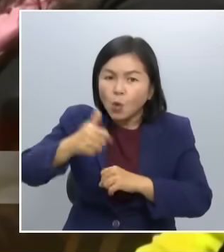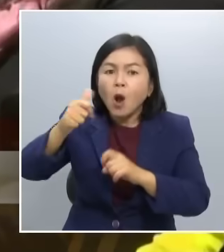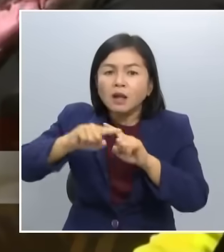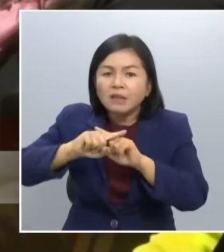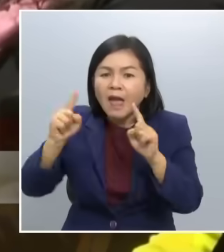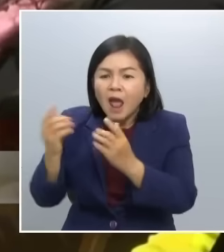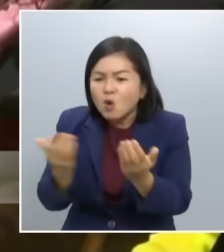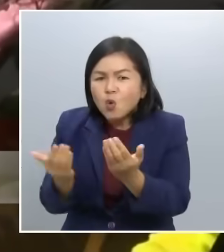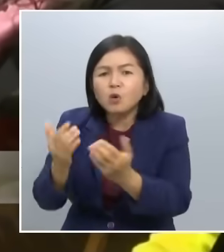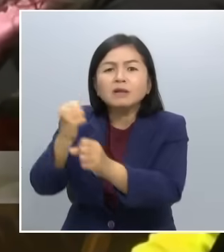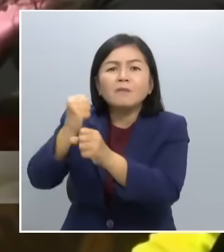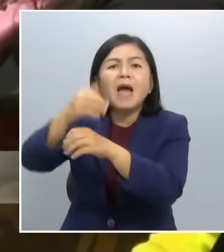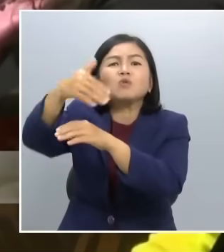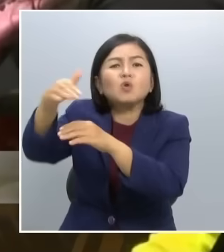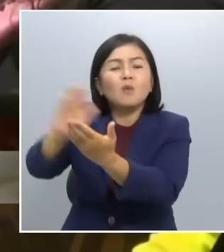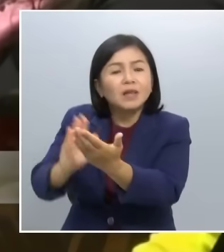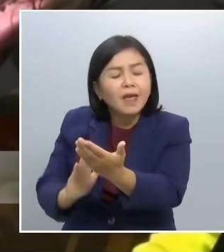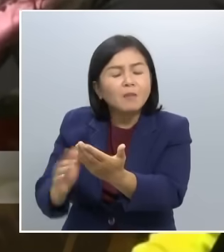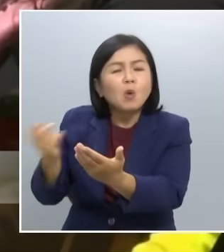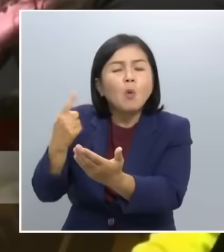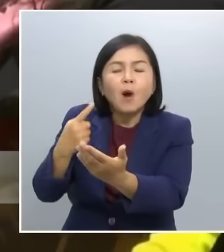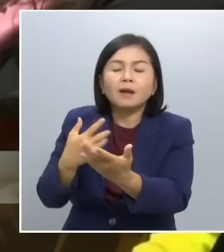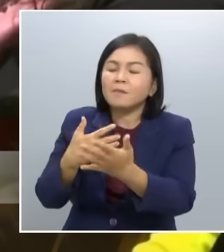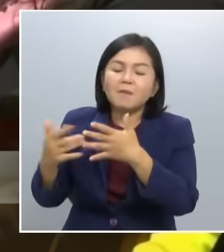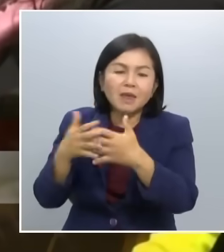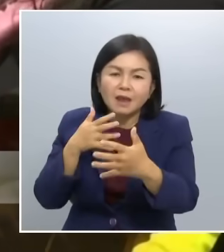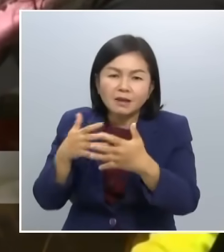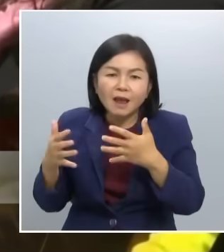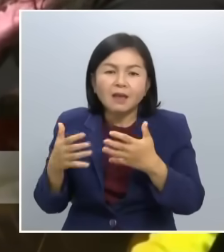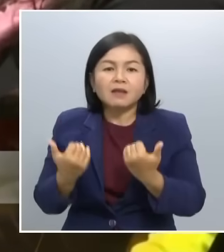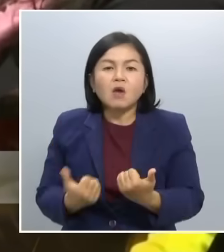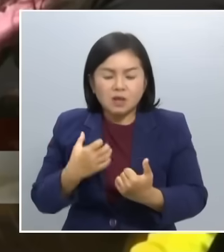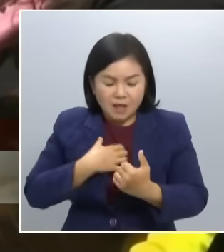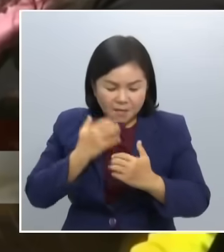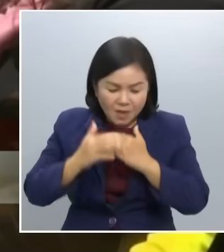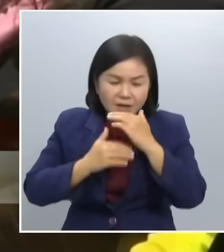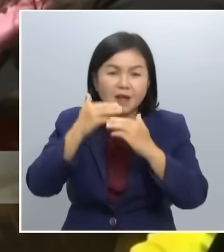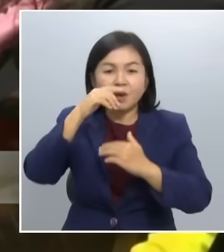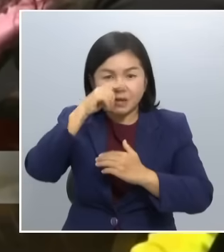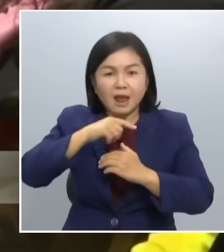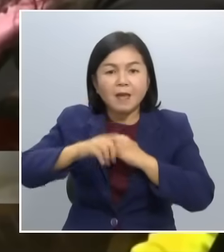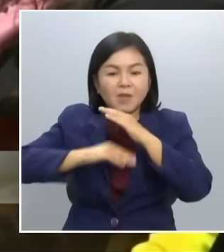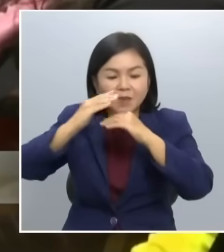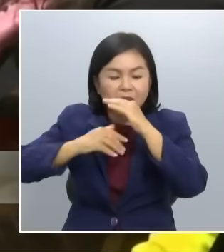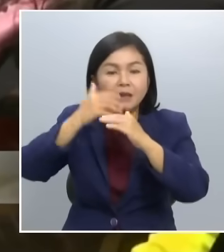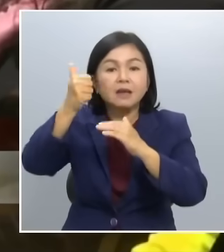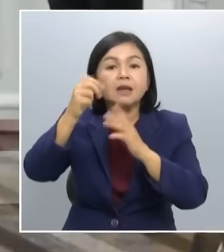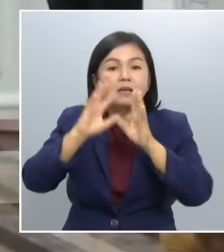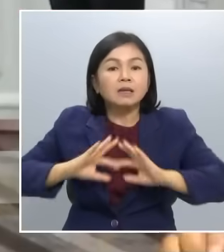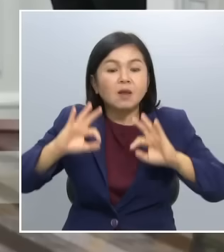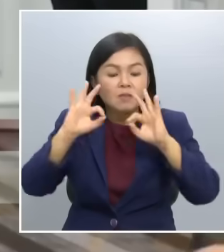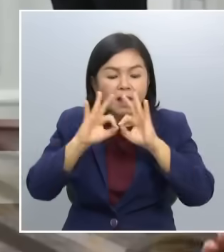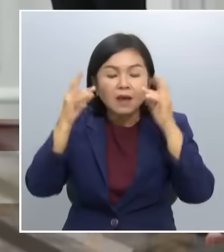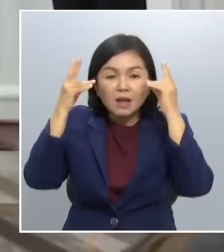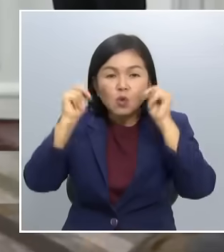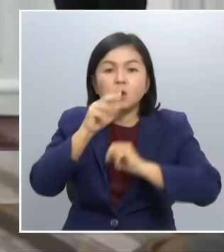าง แต่ท่านบอกนี่แหละเลยเป็นเหตุว่าอยากมาทำตรงนี้ทำให้ประเทศไทยดีขึ้น ขนาดเดียวกันวาระสำคัญน้ำเตรได้ขึ้นกล่าว